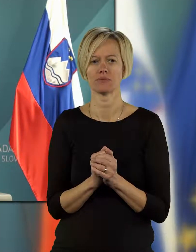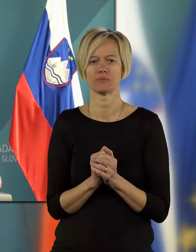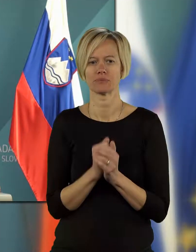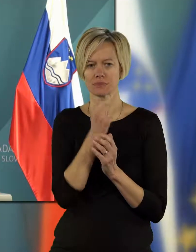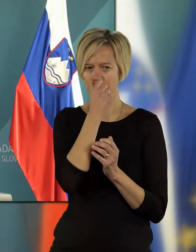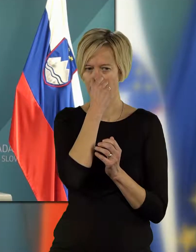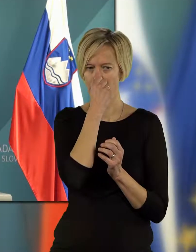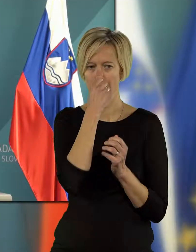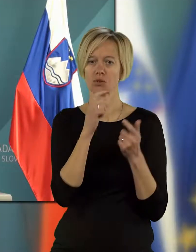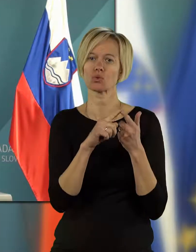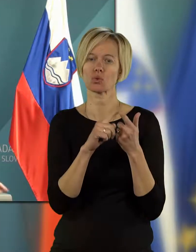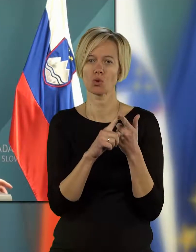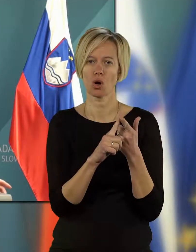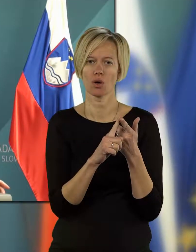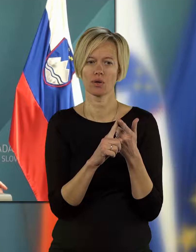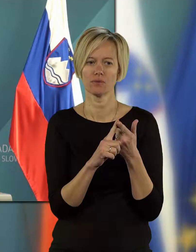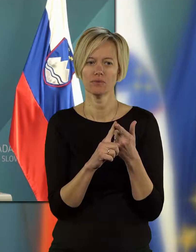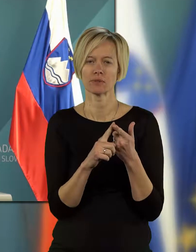šlo mi je spomina.